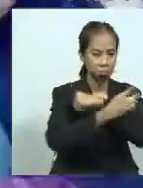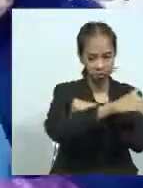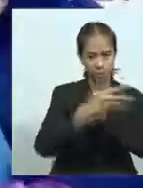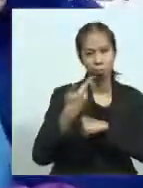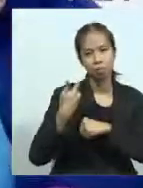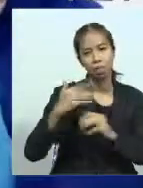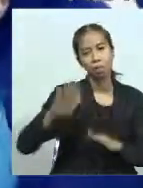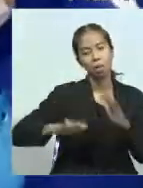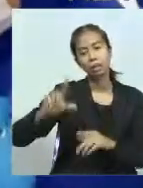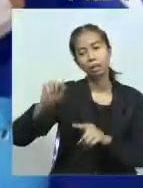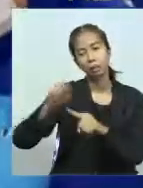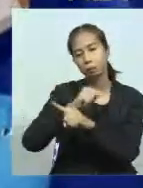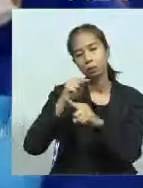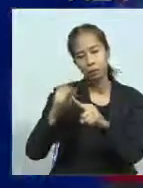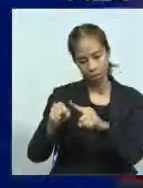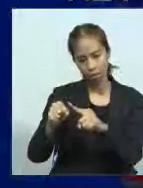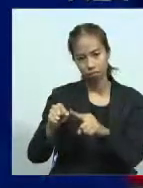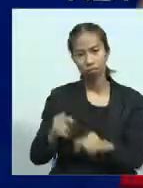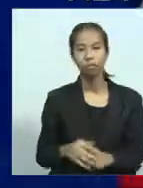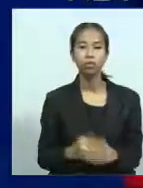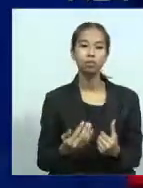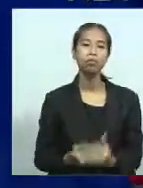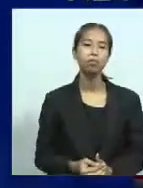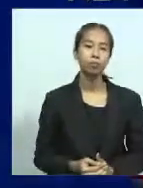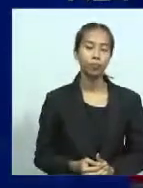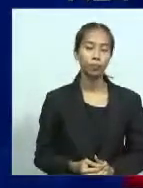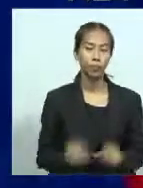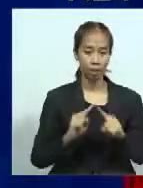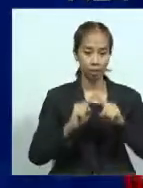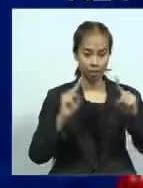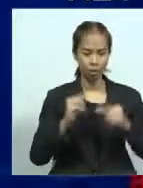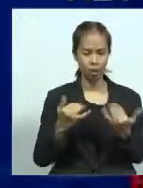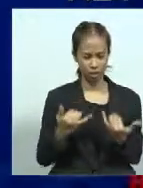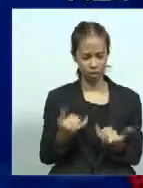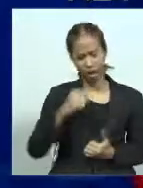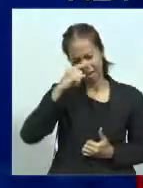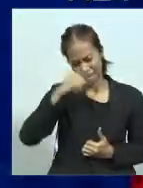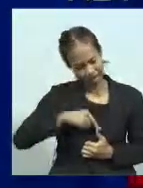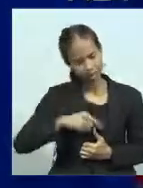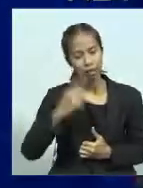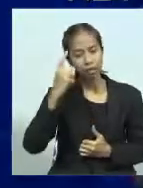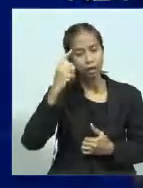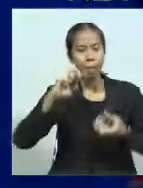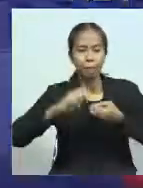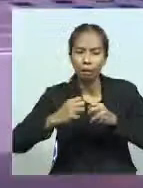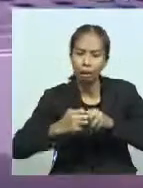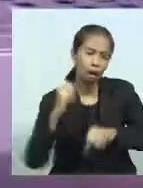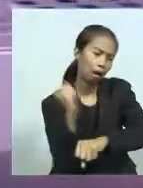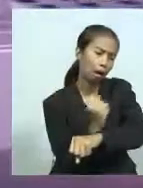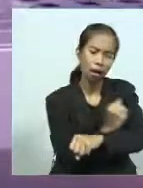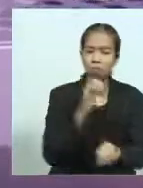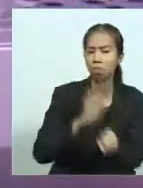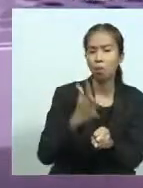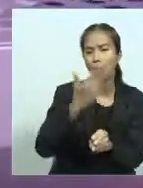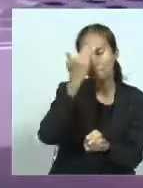า 20% ของแรงงานที่ต้องการใช้ทั้งหมดแต่ไทยยังประสบปัญหาขาดแคลนแรงงานตามการเติบโตของเศรษ